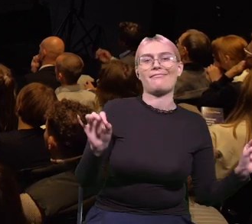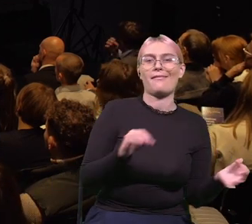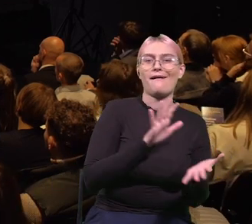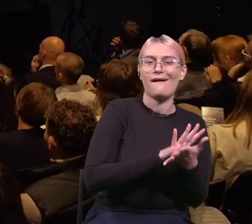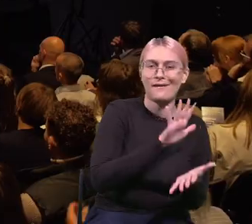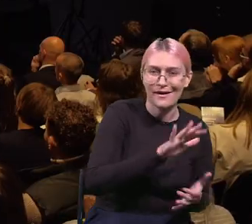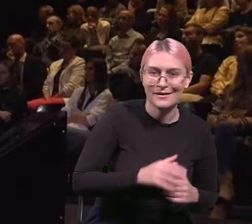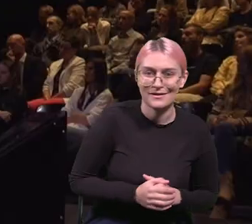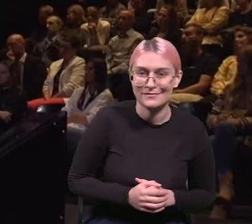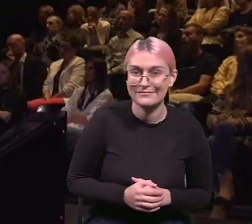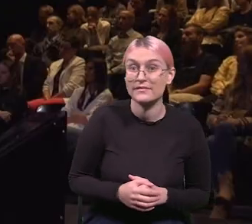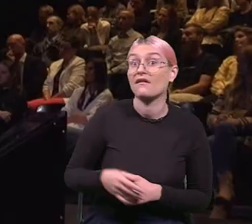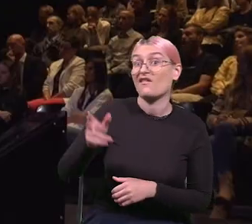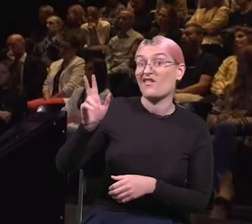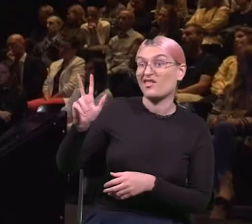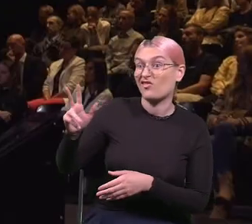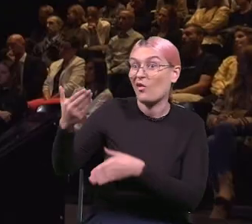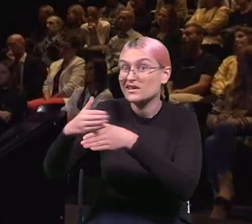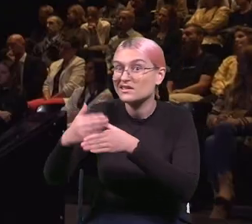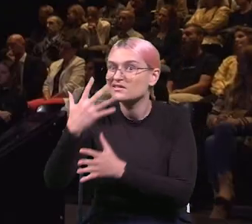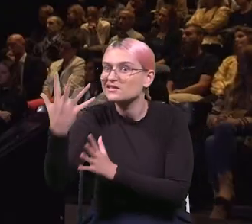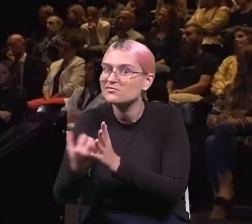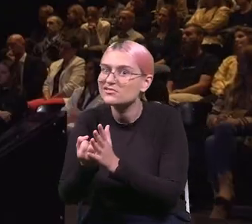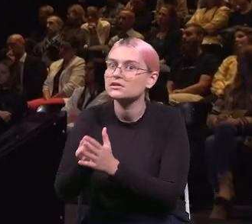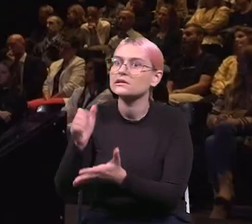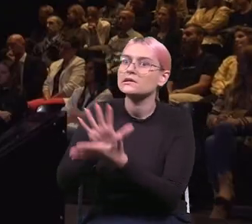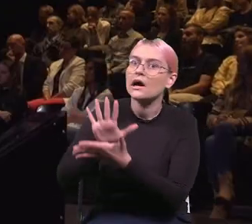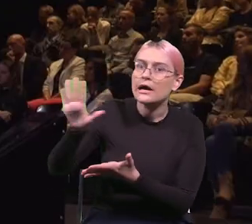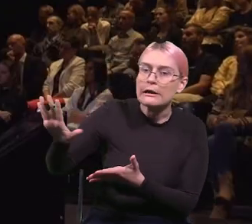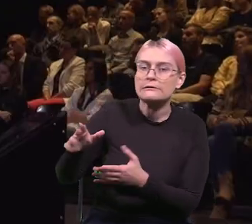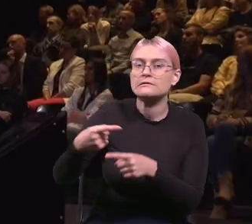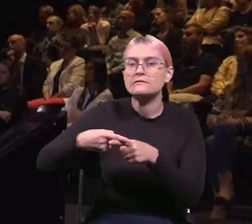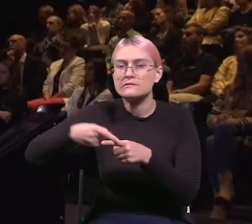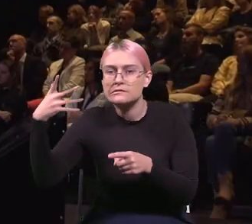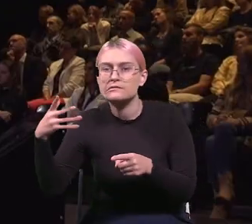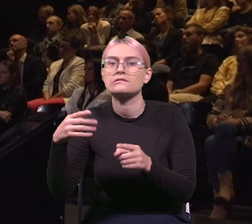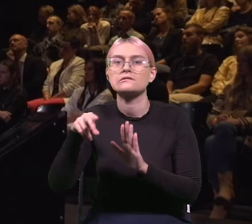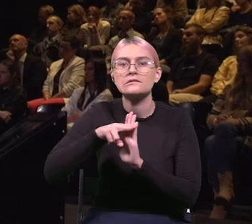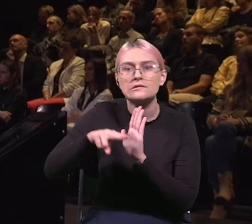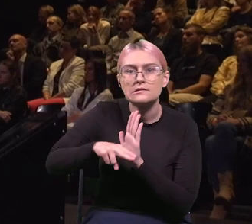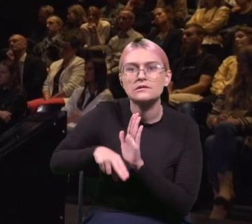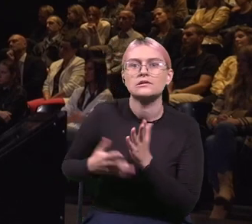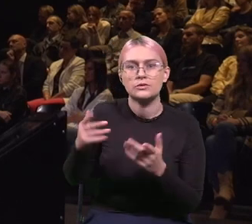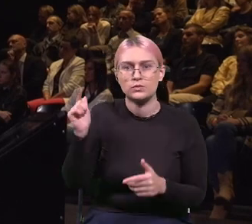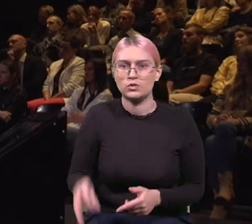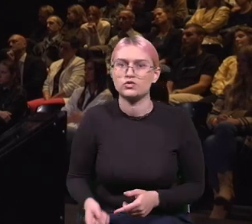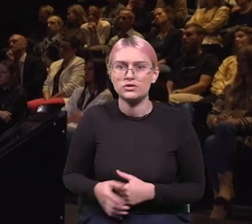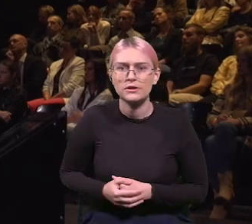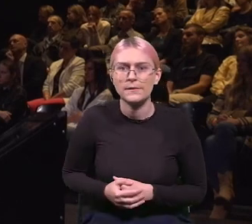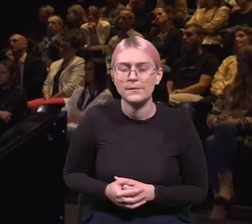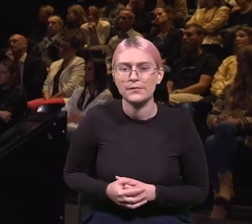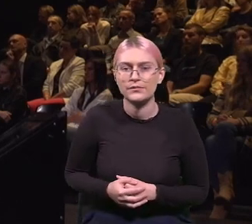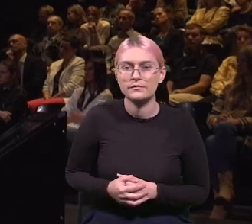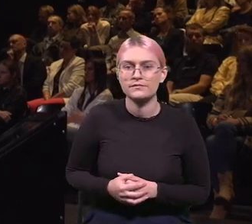przypominają takich ludzi, którzy są poddani okrutnemu optymizmowi, jak to nazwała pewna antropolożka. Chodzi